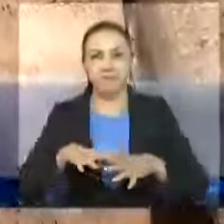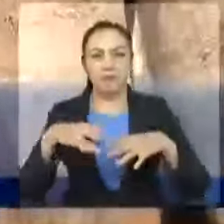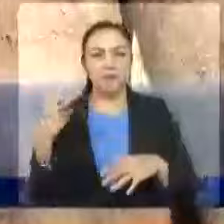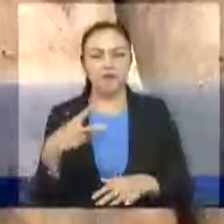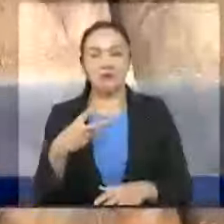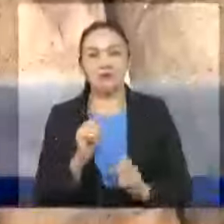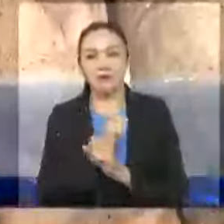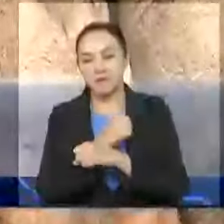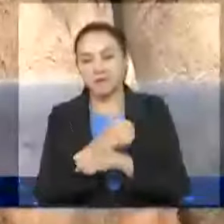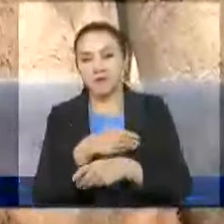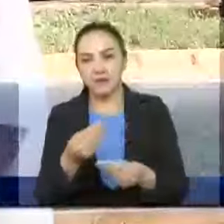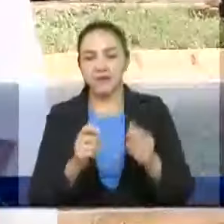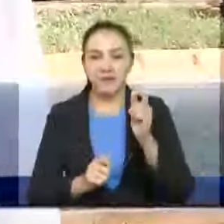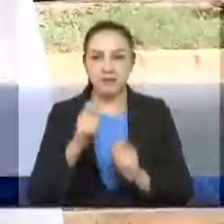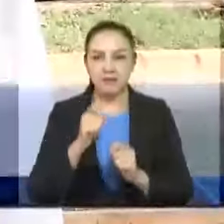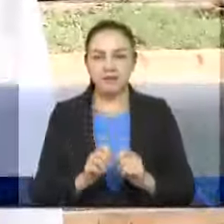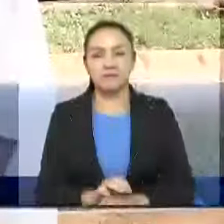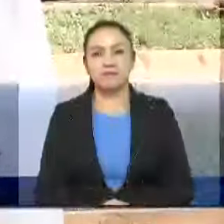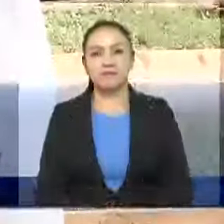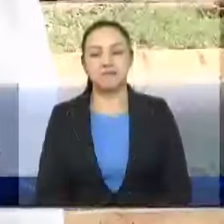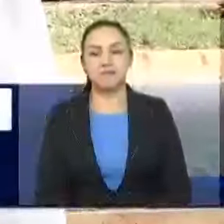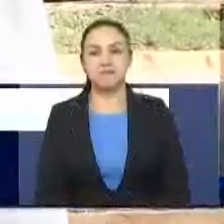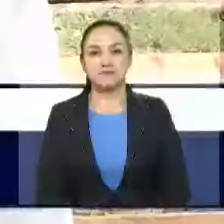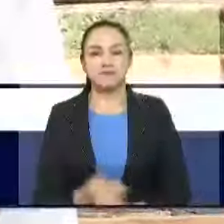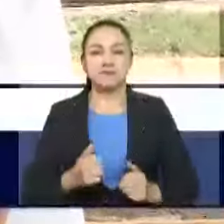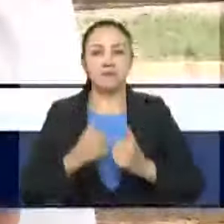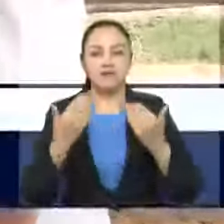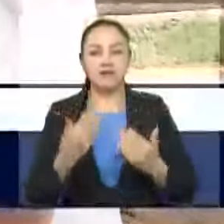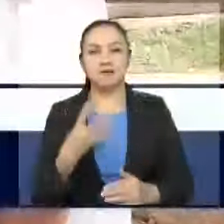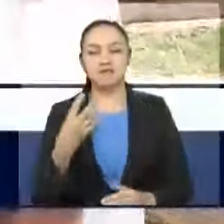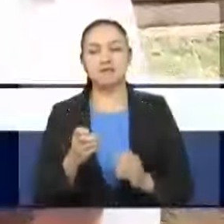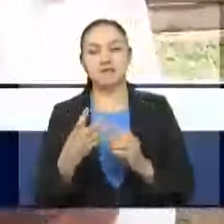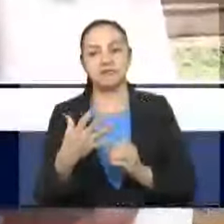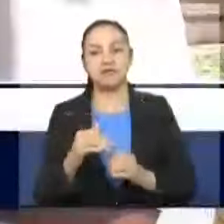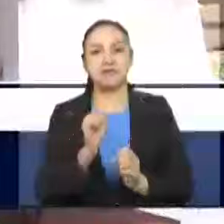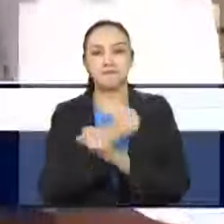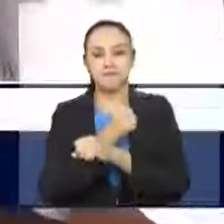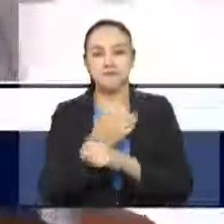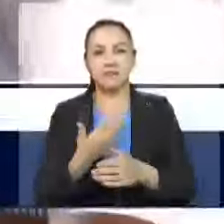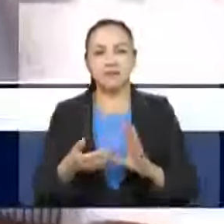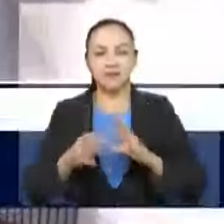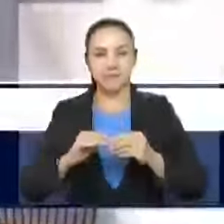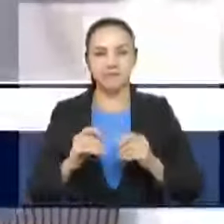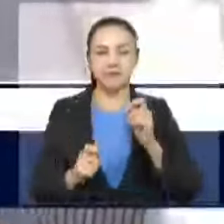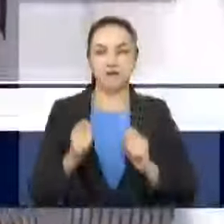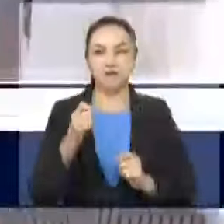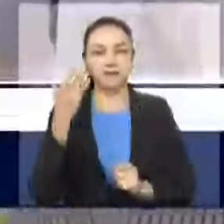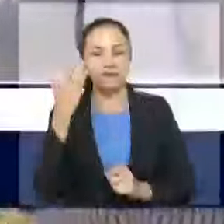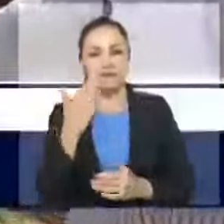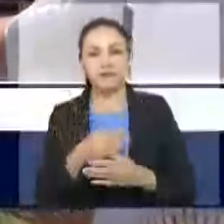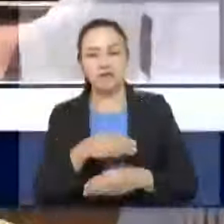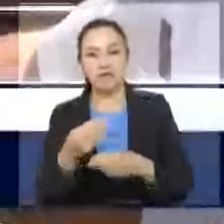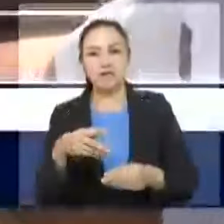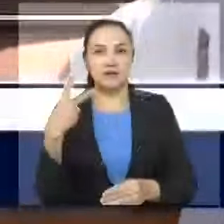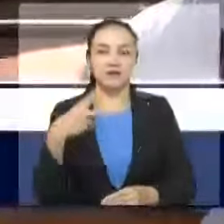20 верблюдов дают молоко. В сарае сейчас у меня 14-15 верблюдов. В целом молоко на регулярной основе дают